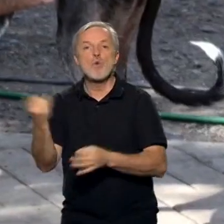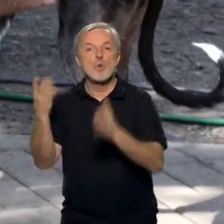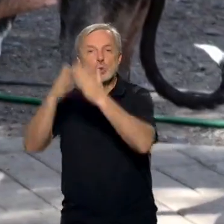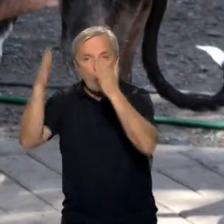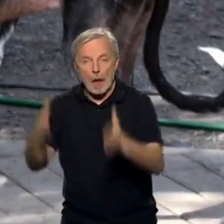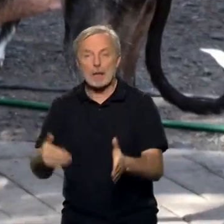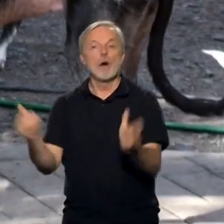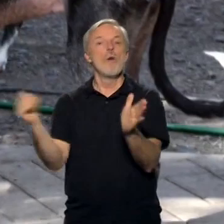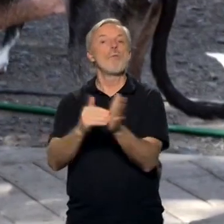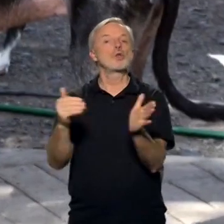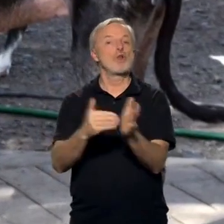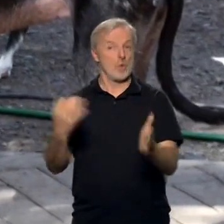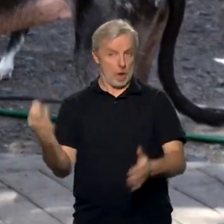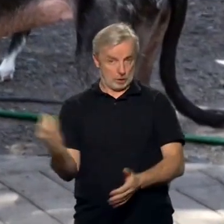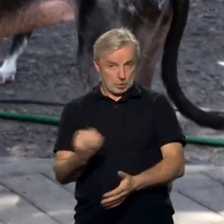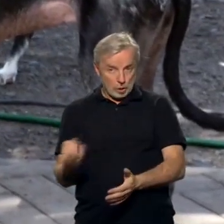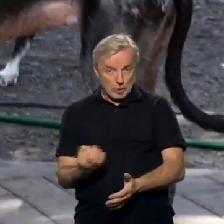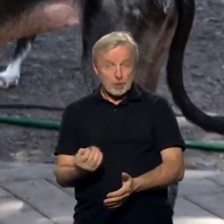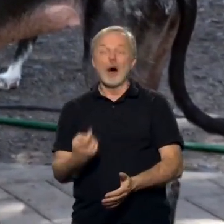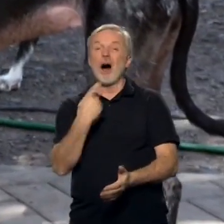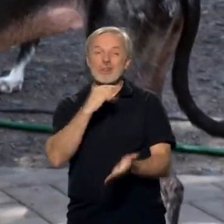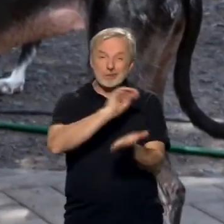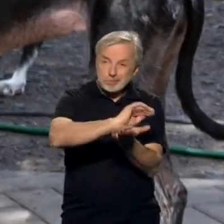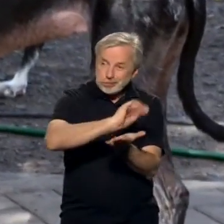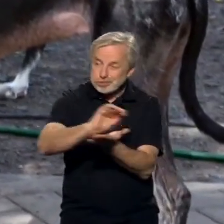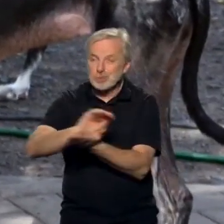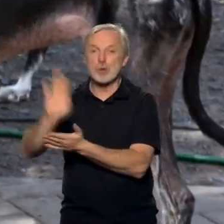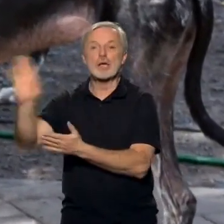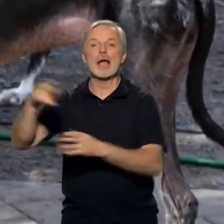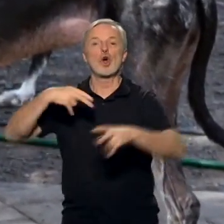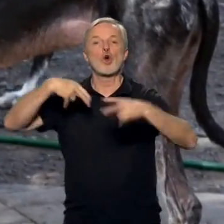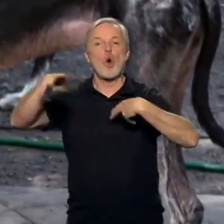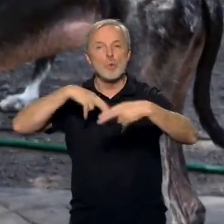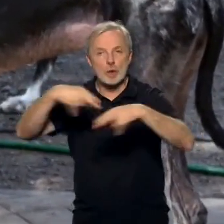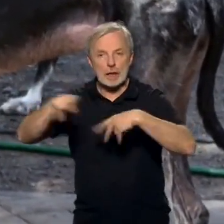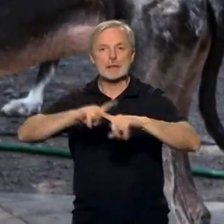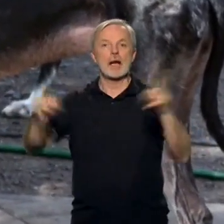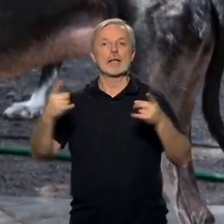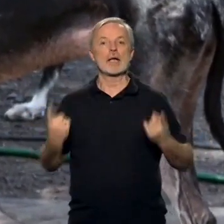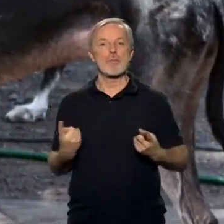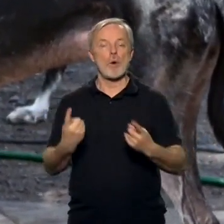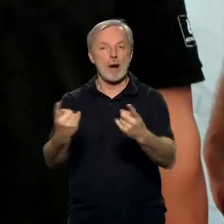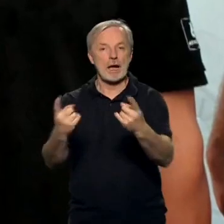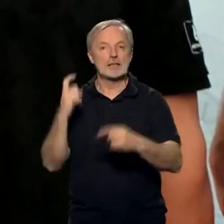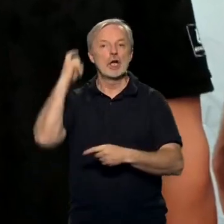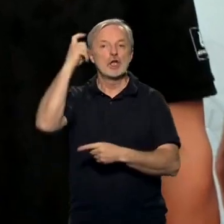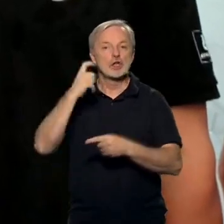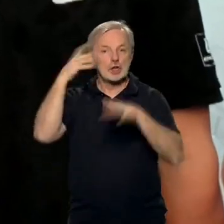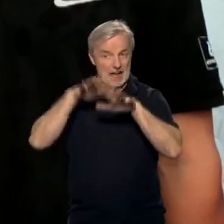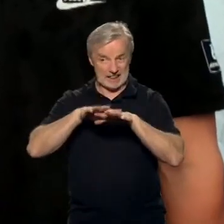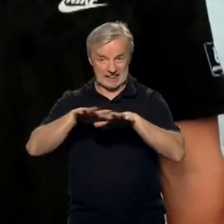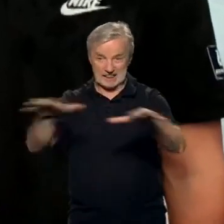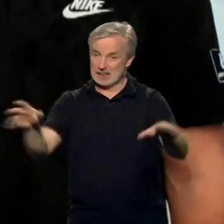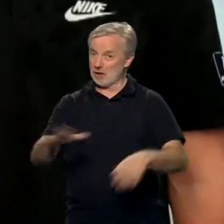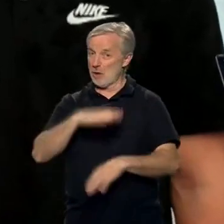právě proto, aby oni mohli 100% fungovat jak v komunikaci, tak v propagaci na třeba sociálních sítích, která je dneska hodně důležitá,